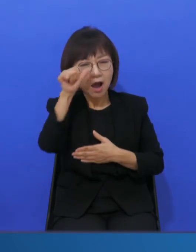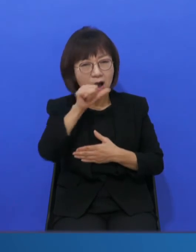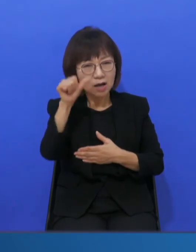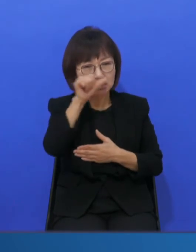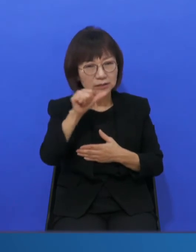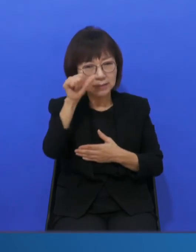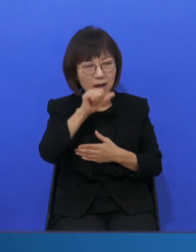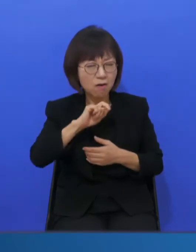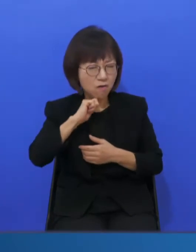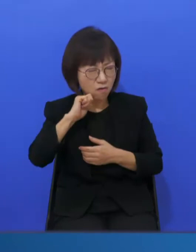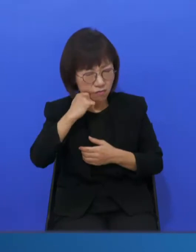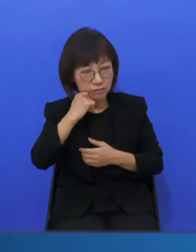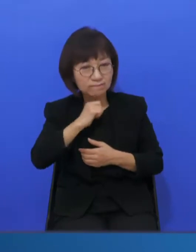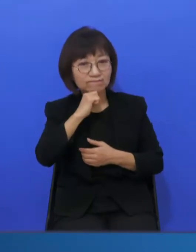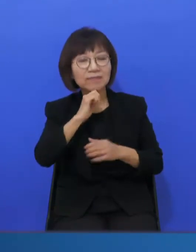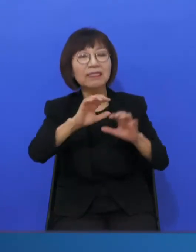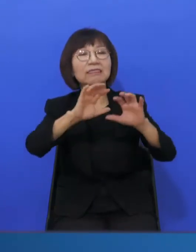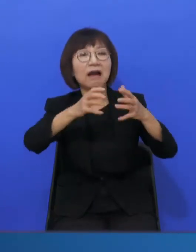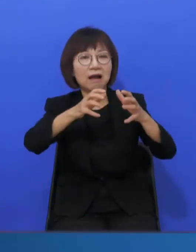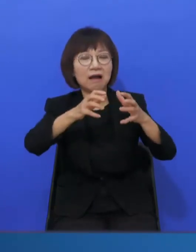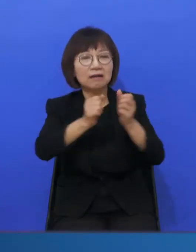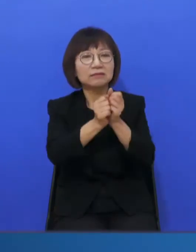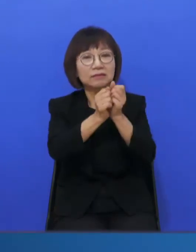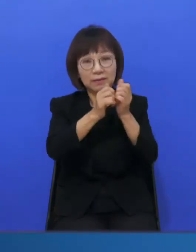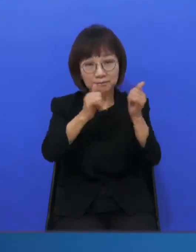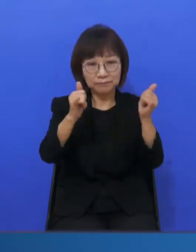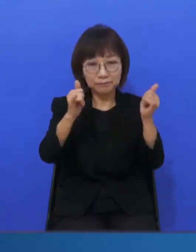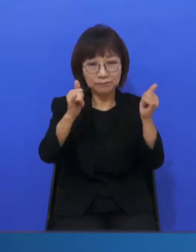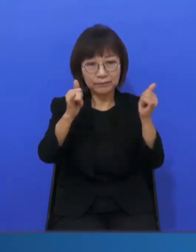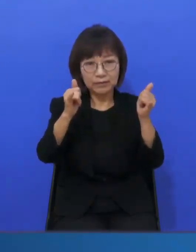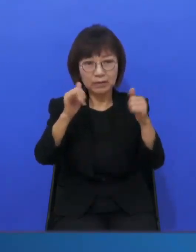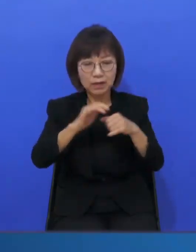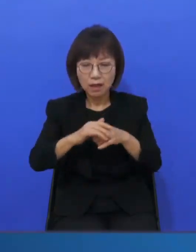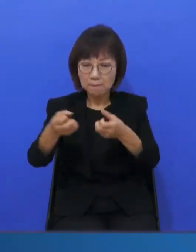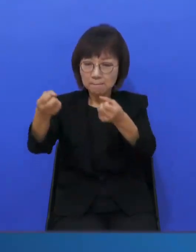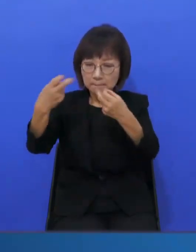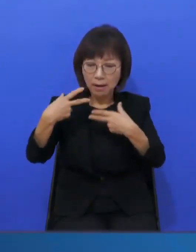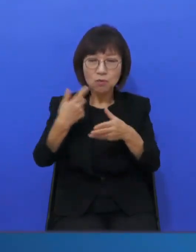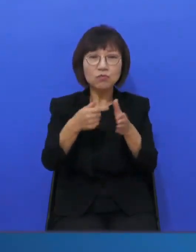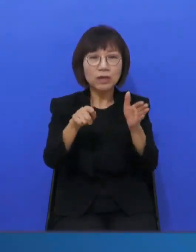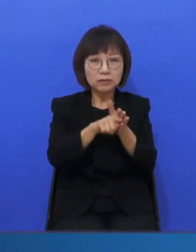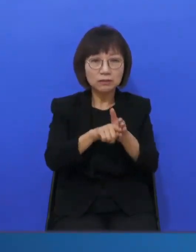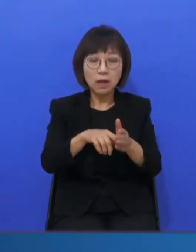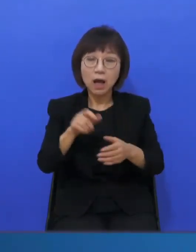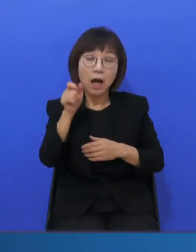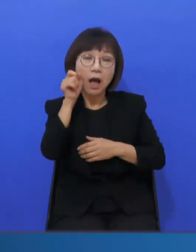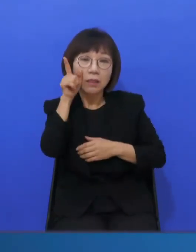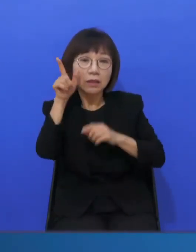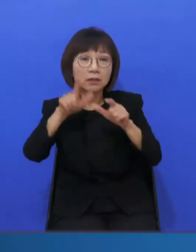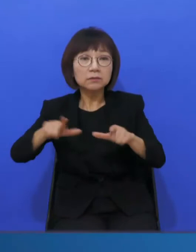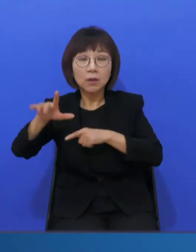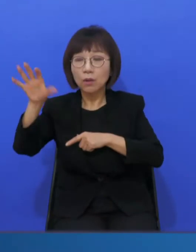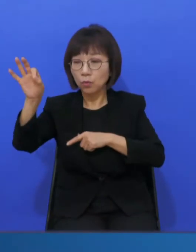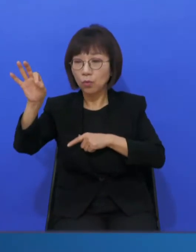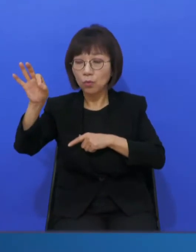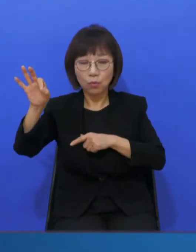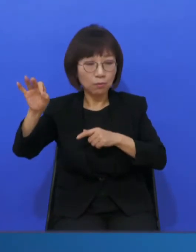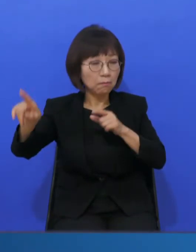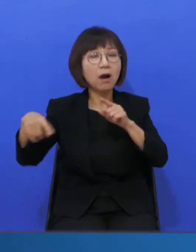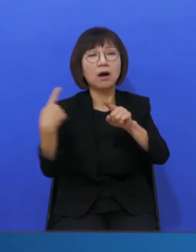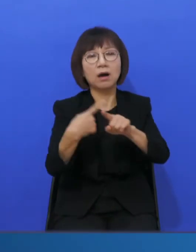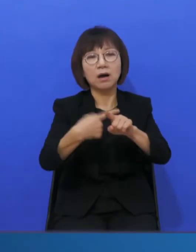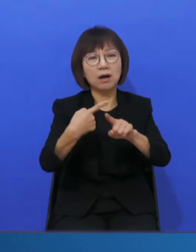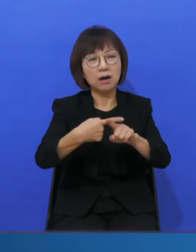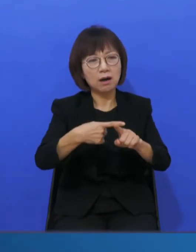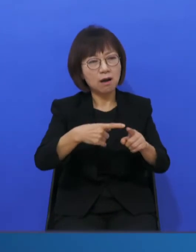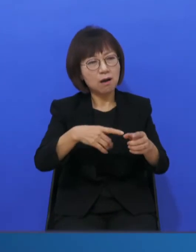자료를 동남아시아나 어려운 나라의 사람들이 자국으로 배송을 받기 위해서는 거의 한 달 생활비와